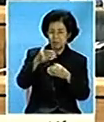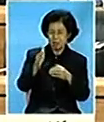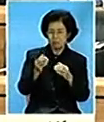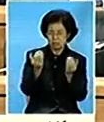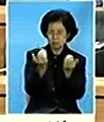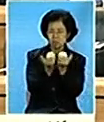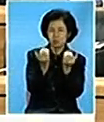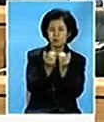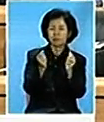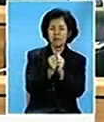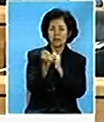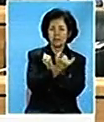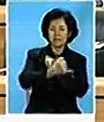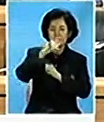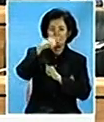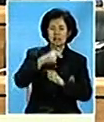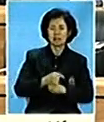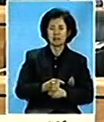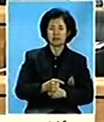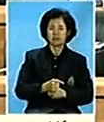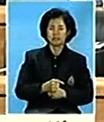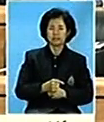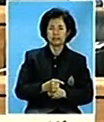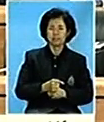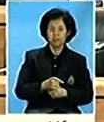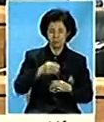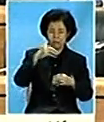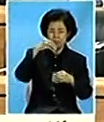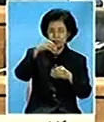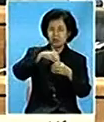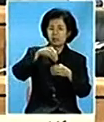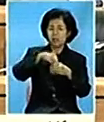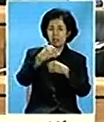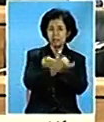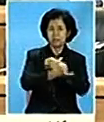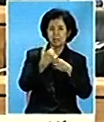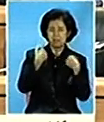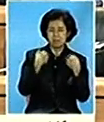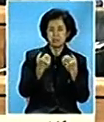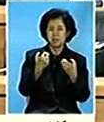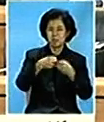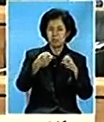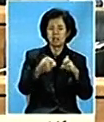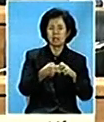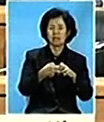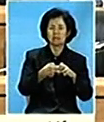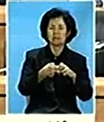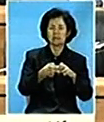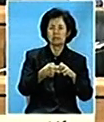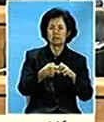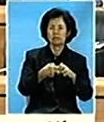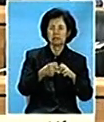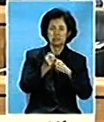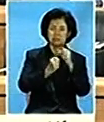ไทยสำหรับด้านภายในประเทศเราเองก็มีวิกฤตโดยเฉพาะ